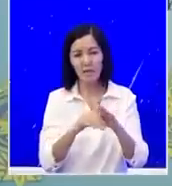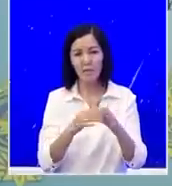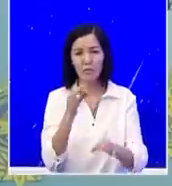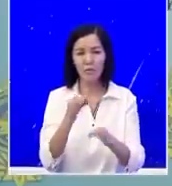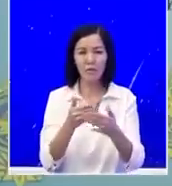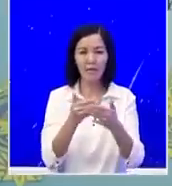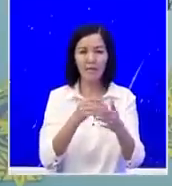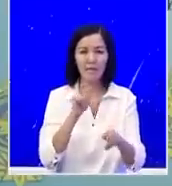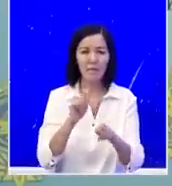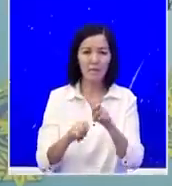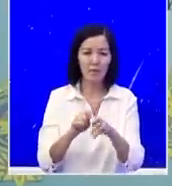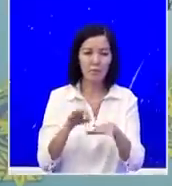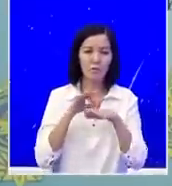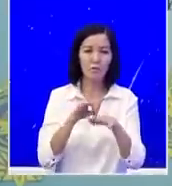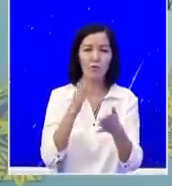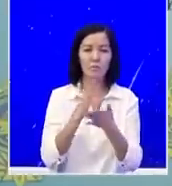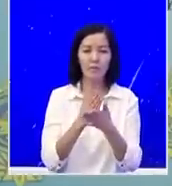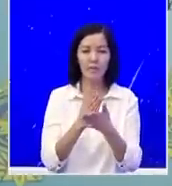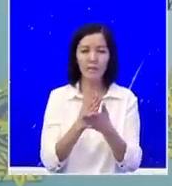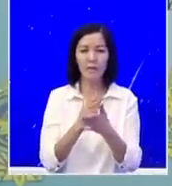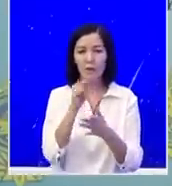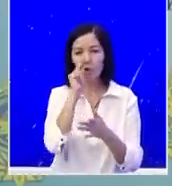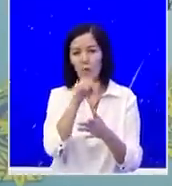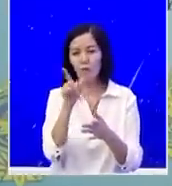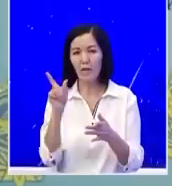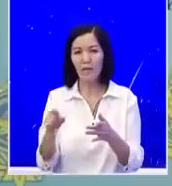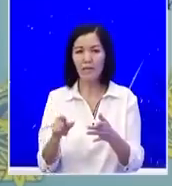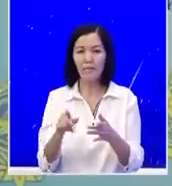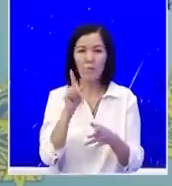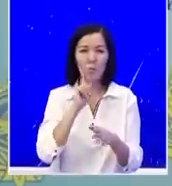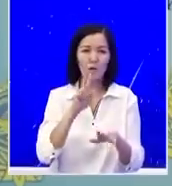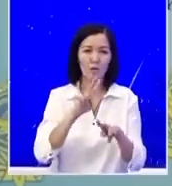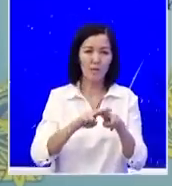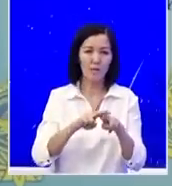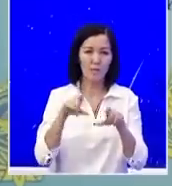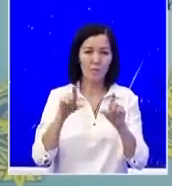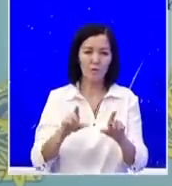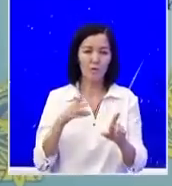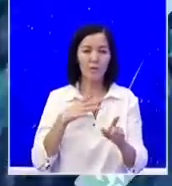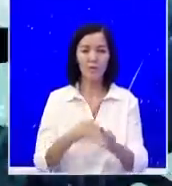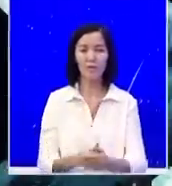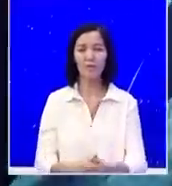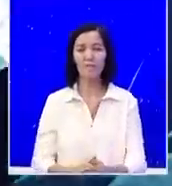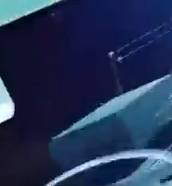дейінгі тергеу амалдары жүргізіліп жатыр. Күдікті азамат уақытша ұстау изоляторына қамауға алынды.